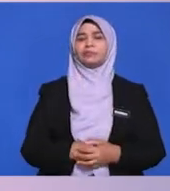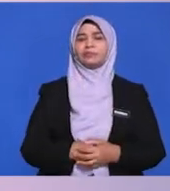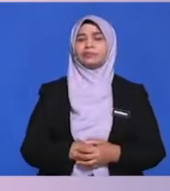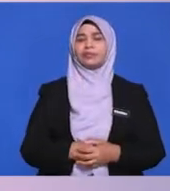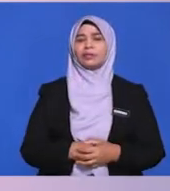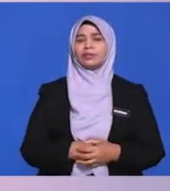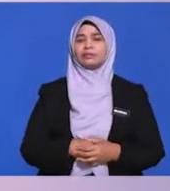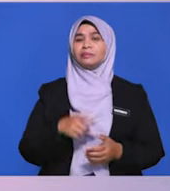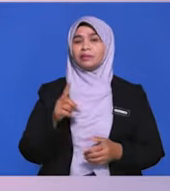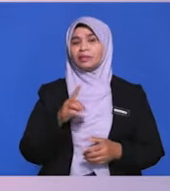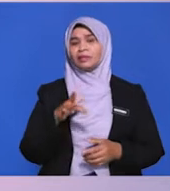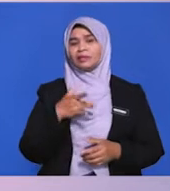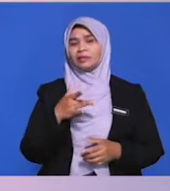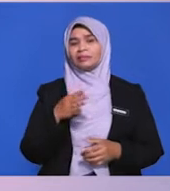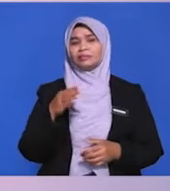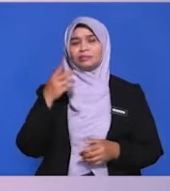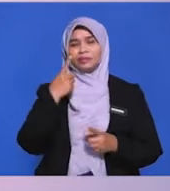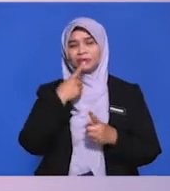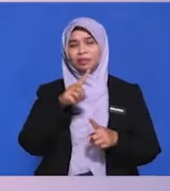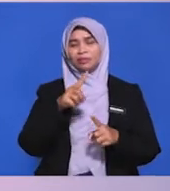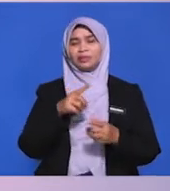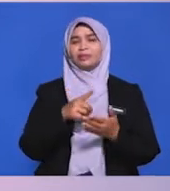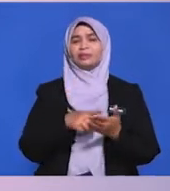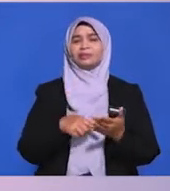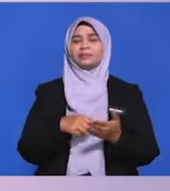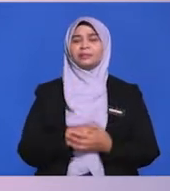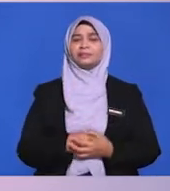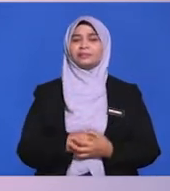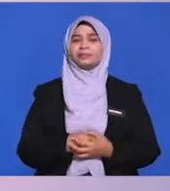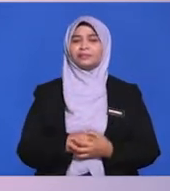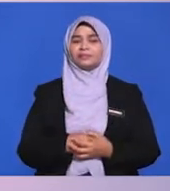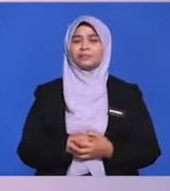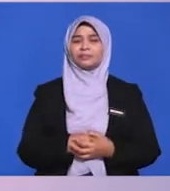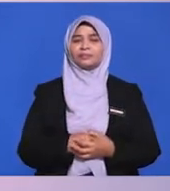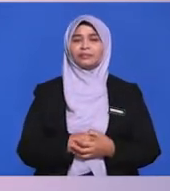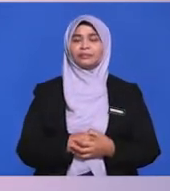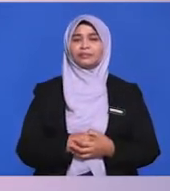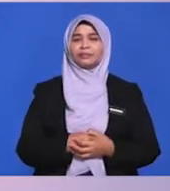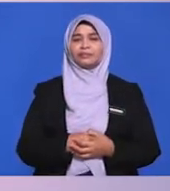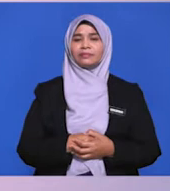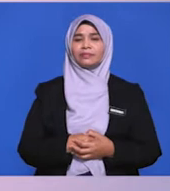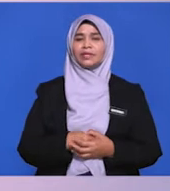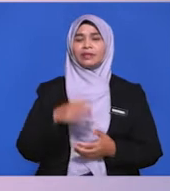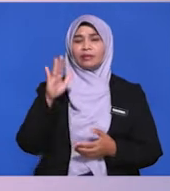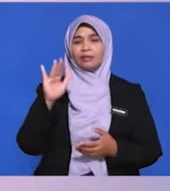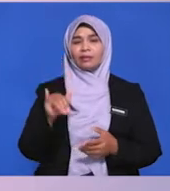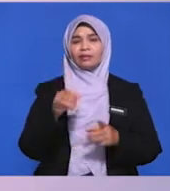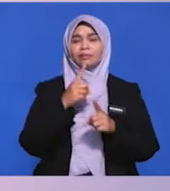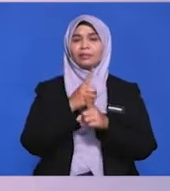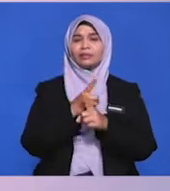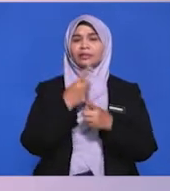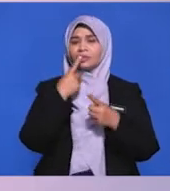agak-agak Apakah jawaban untuk soal latini Iya betul